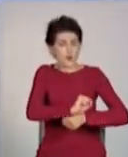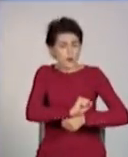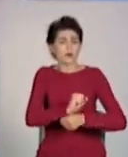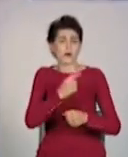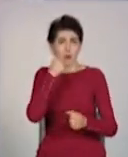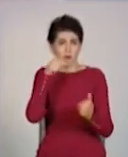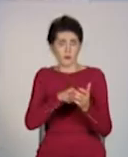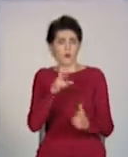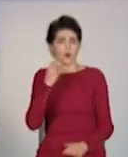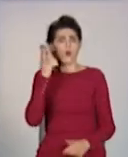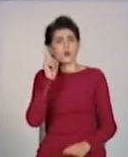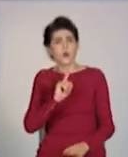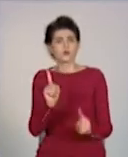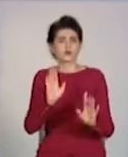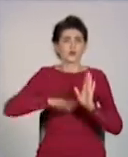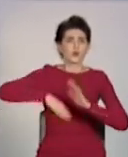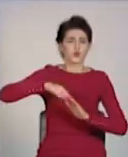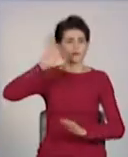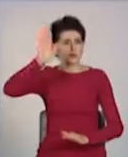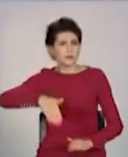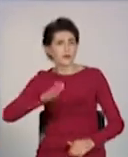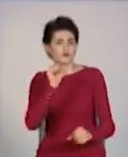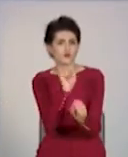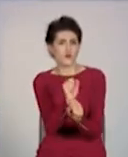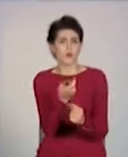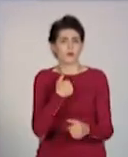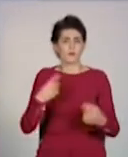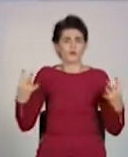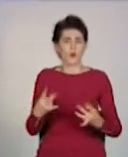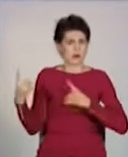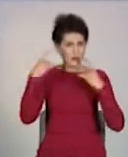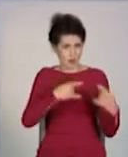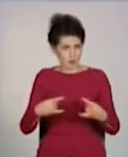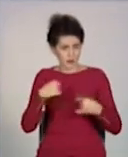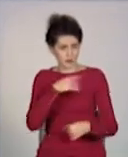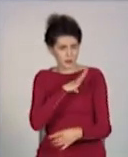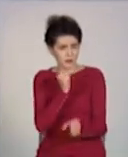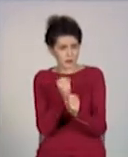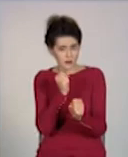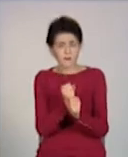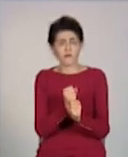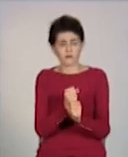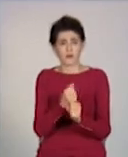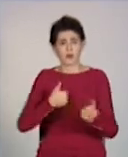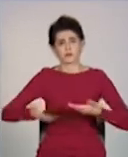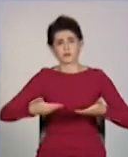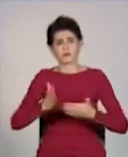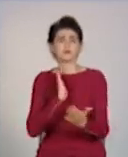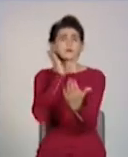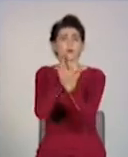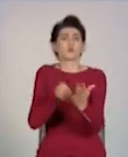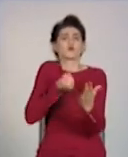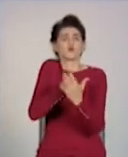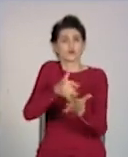неофіційна, достатньо було лише підняти руку. Ми йдемо від рентгена, йдемо в центр, тому що нам